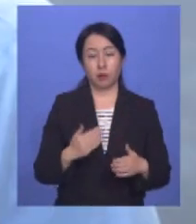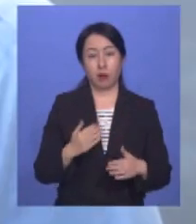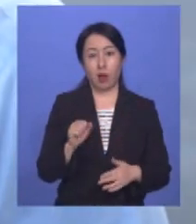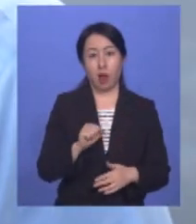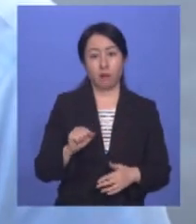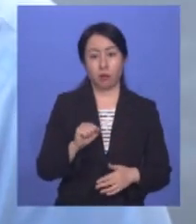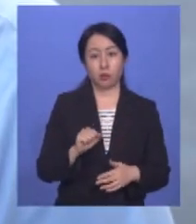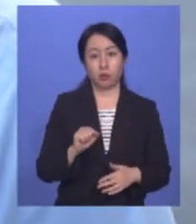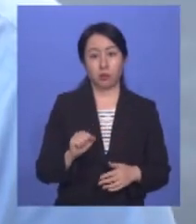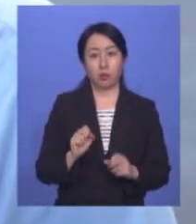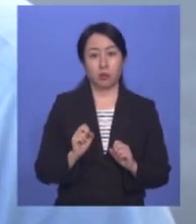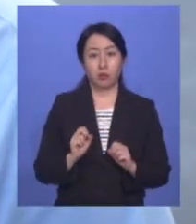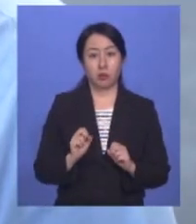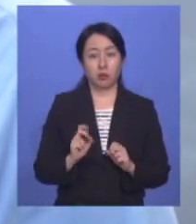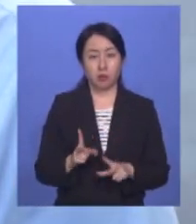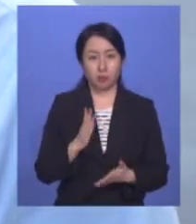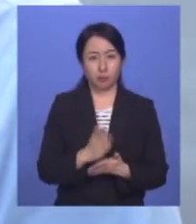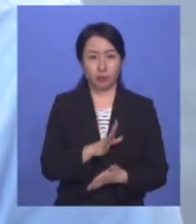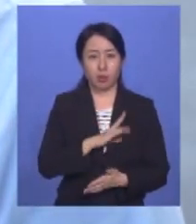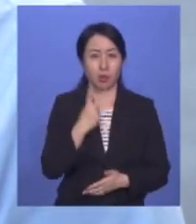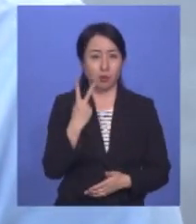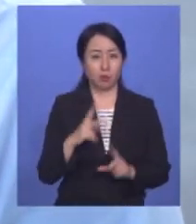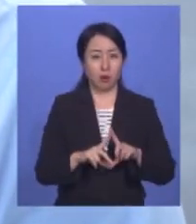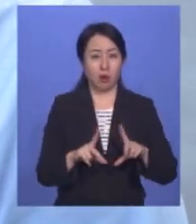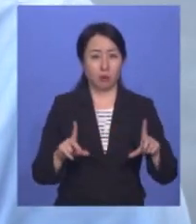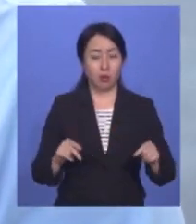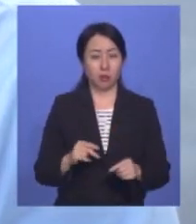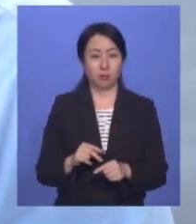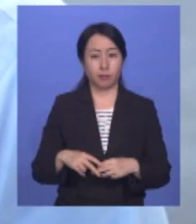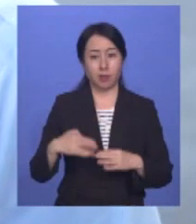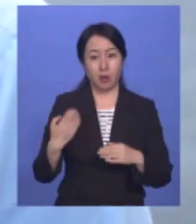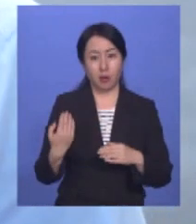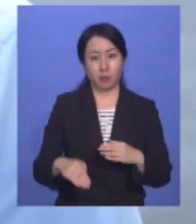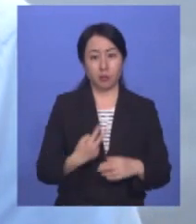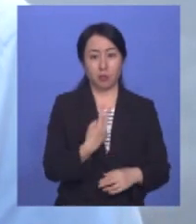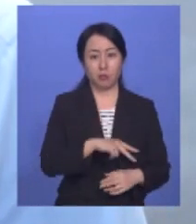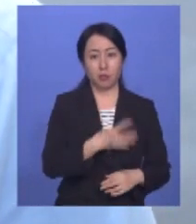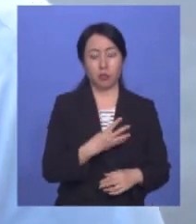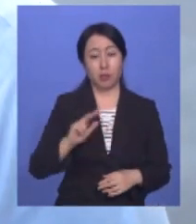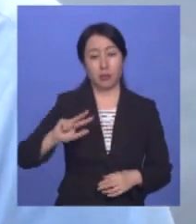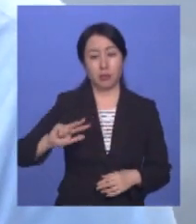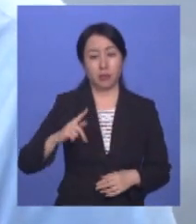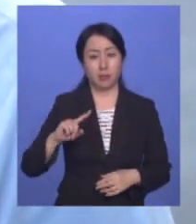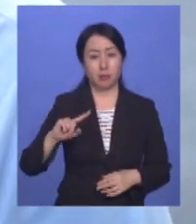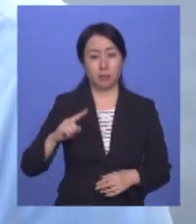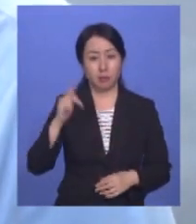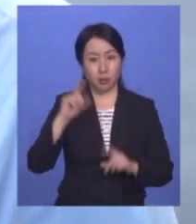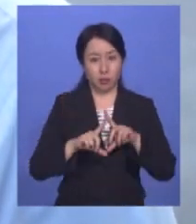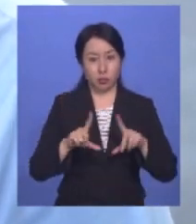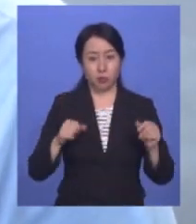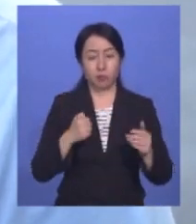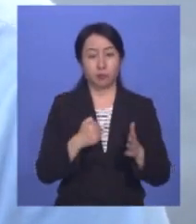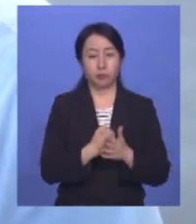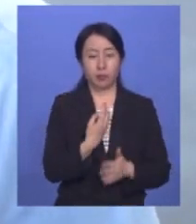августа. Ну, риски у нас были на двух объектах. Это 24-я, 31-я школа. Но по